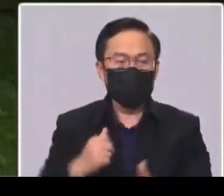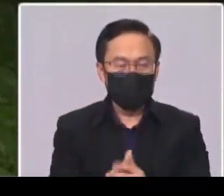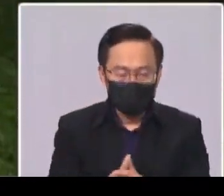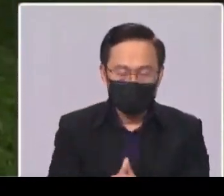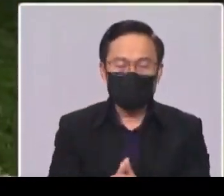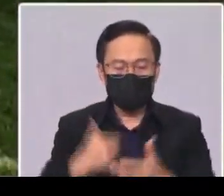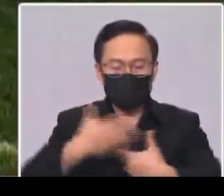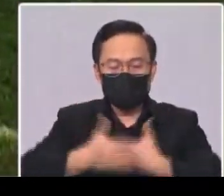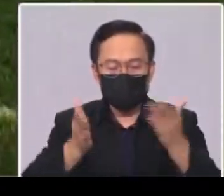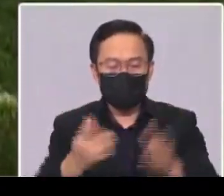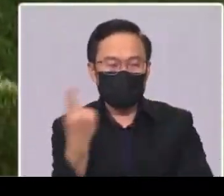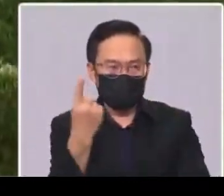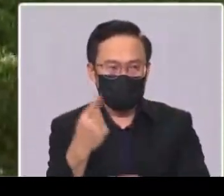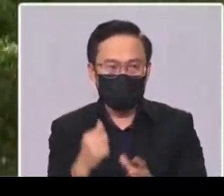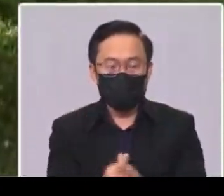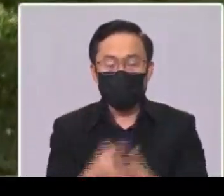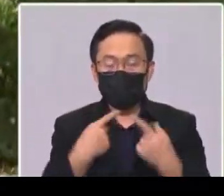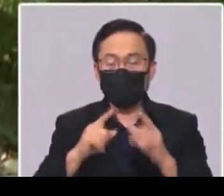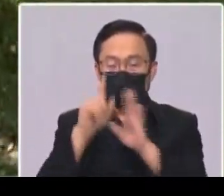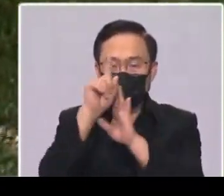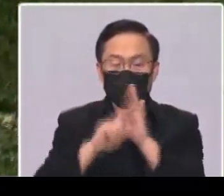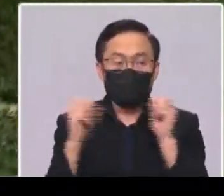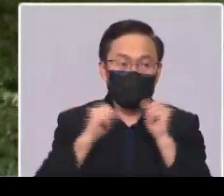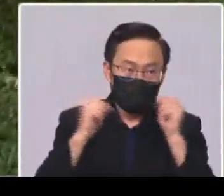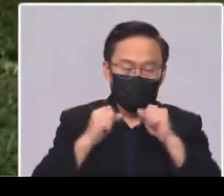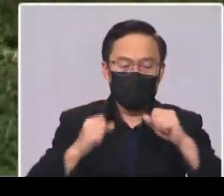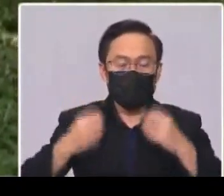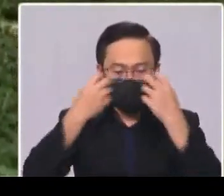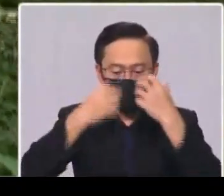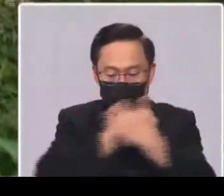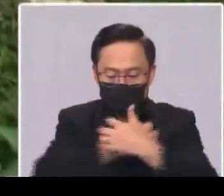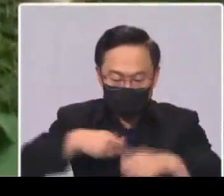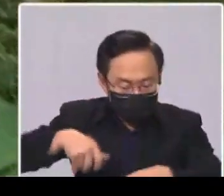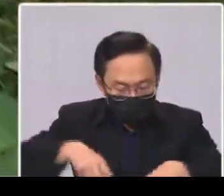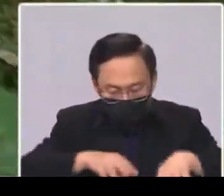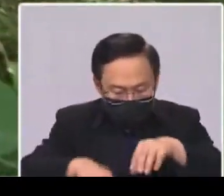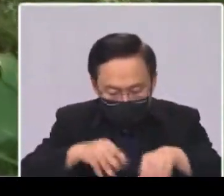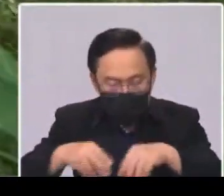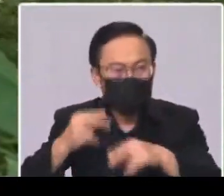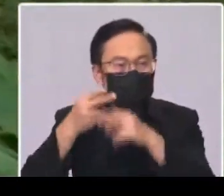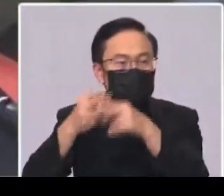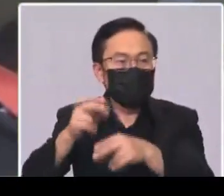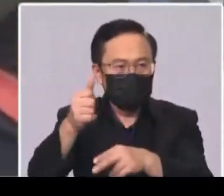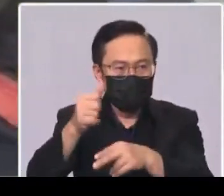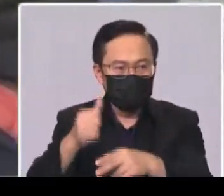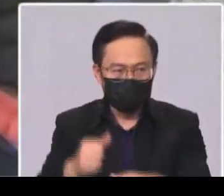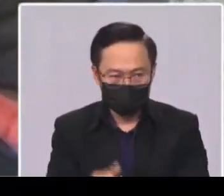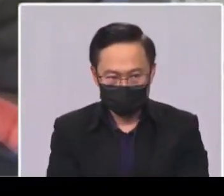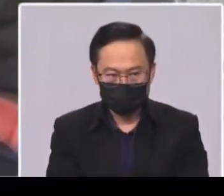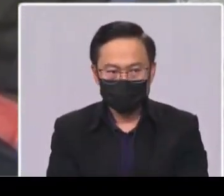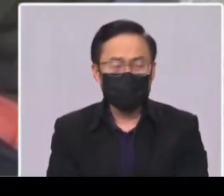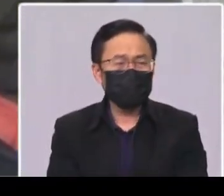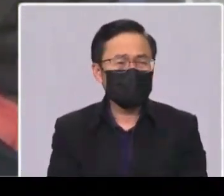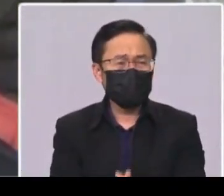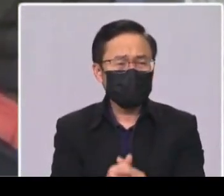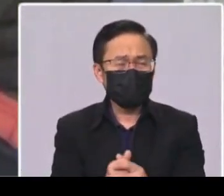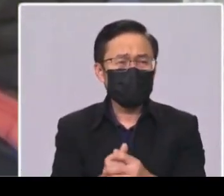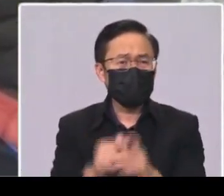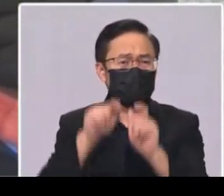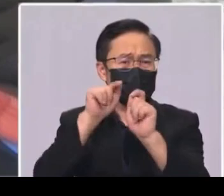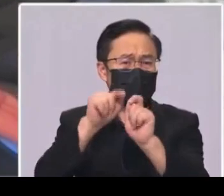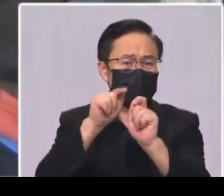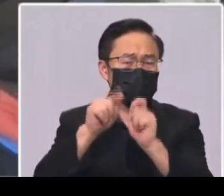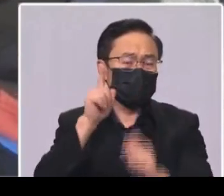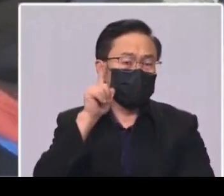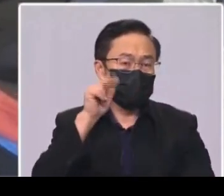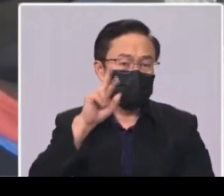มันก็ร้อนพาไปมันร้อนเกินไปมันจะไม่ค่อยปลอดภัยนะคะส่วนที่มั่นแจ่มอำเภอแม่ริมจังหวัดเชียงใหม่หูใครๆก็ไปกันนะผู้ชมวันนี้อากาศ